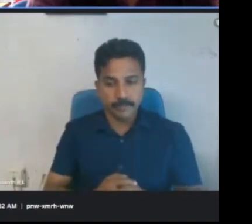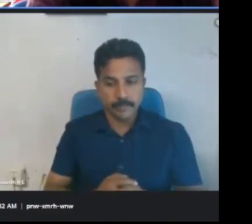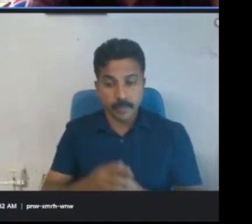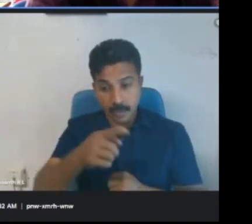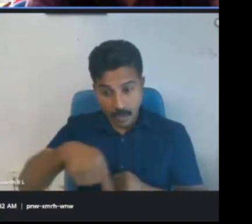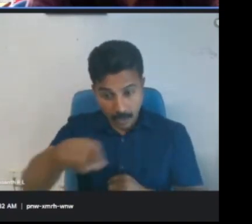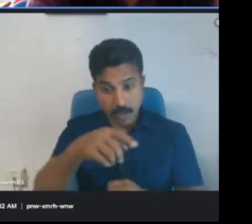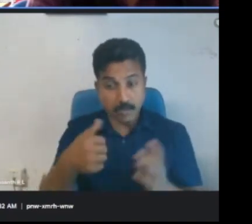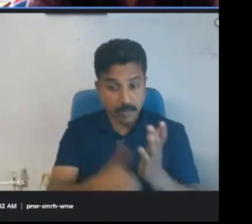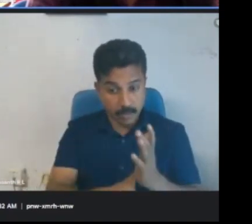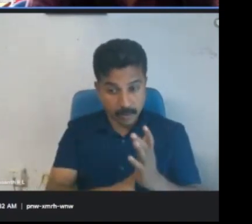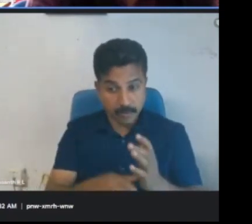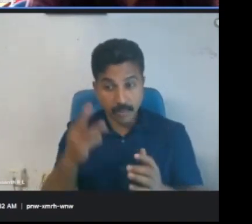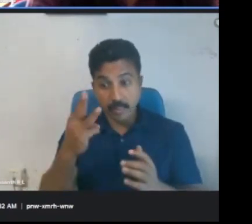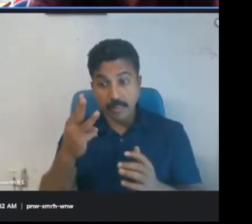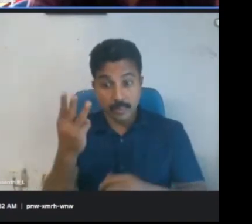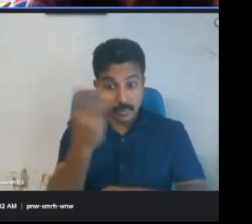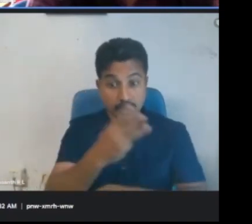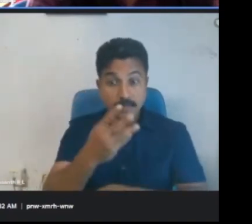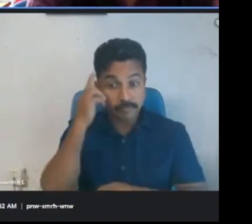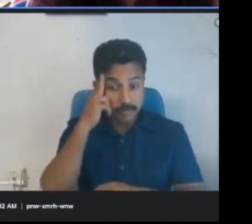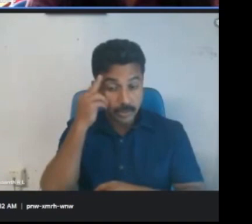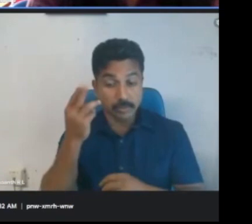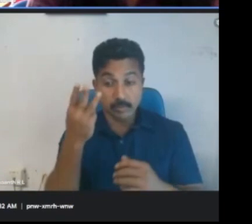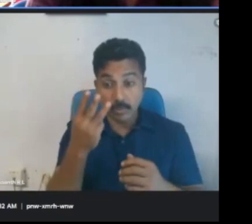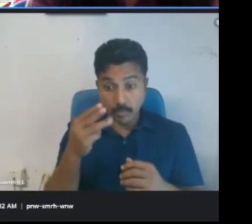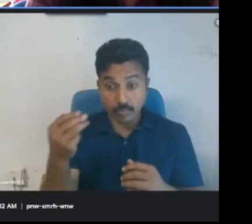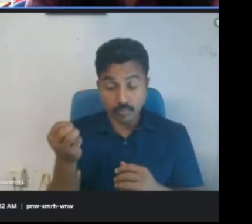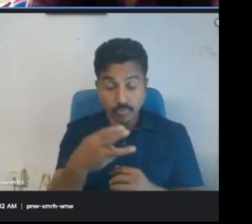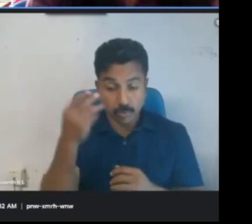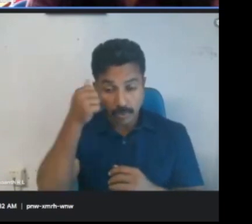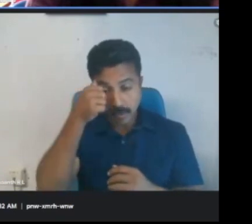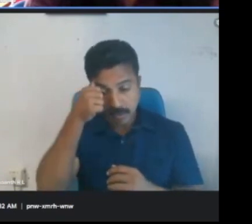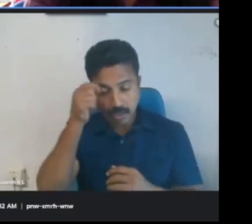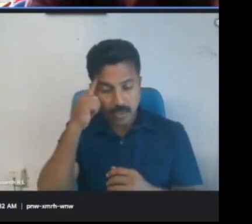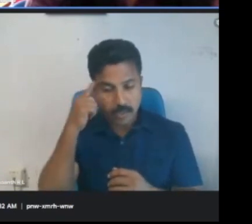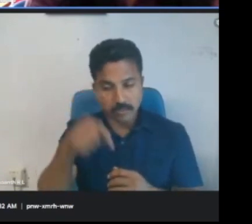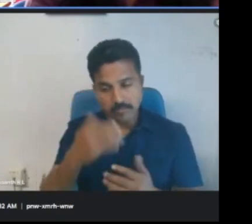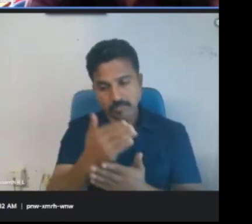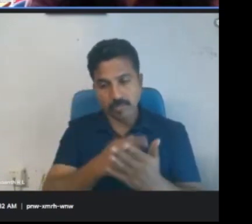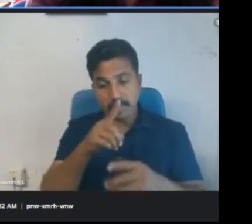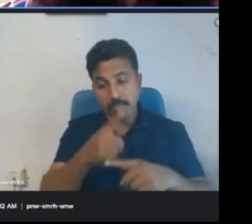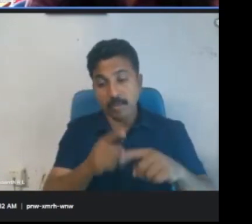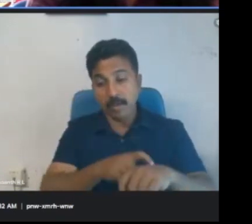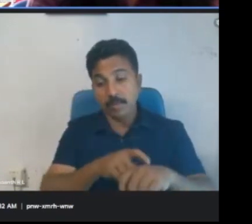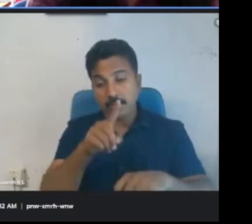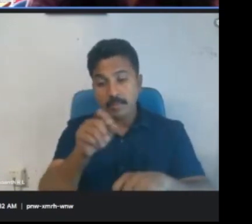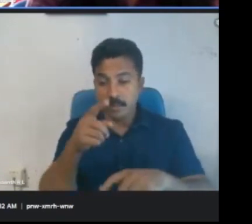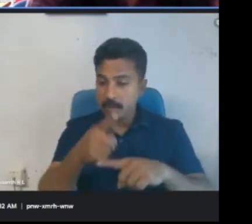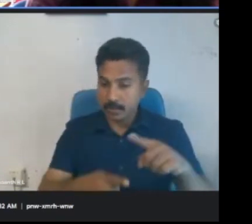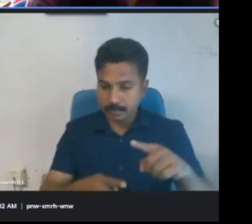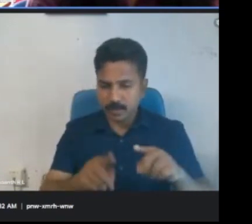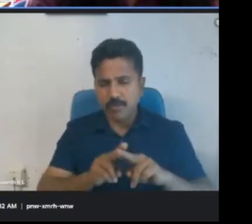എല്ലാ മാസവും 3-ാമത്തെ ശനിയാഴ്ച രാവിലെ 10:30 മുതലാണ് ഈ പരിപാടി നടക്കുന്നത്. പൂർണ്ണമായും ഓൺലൈനായി നടക്കുന്നത്